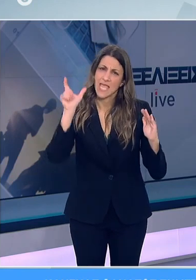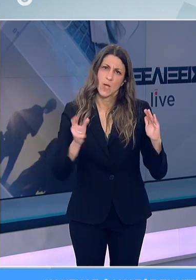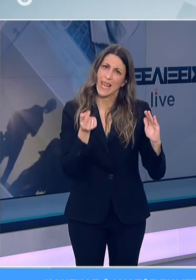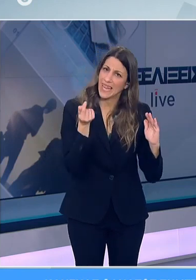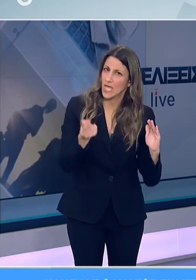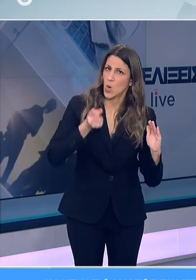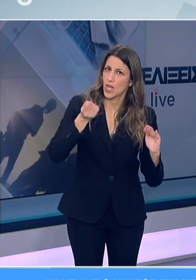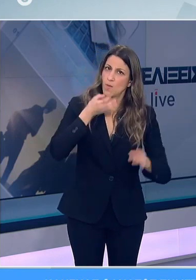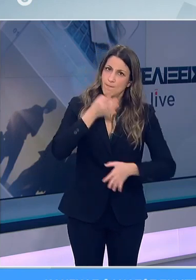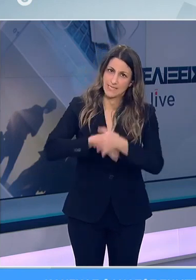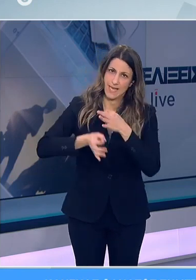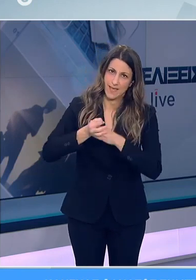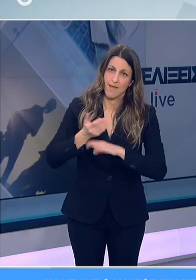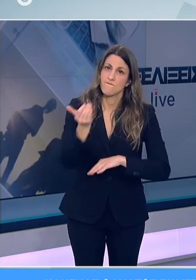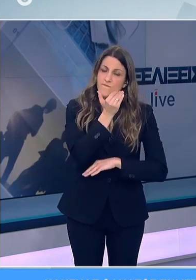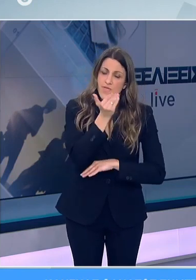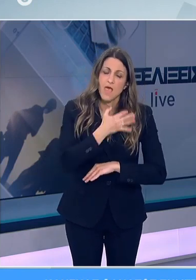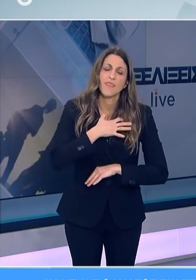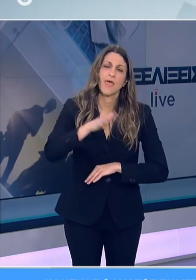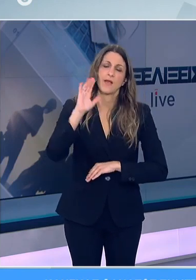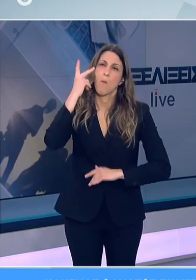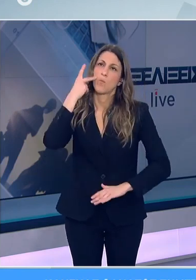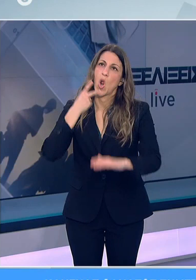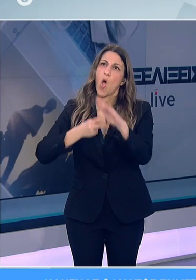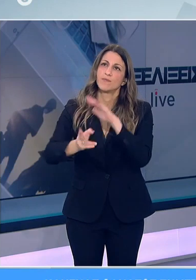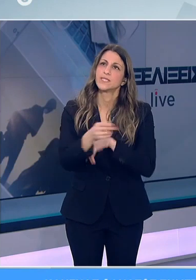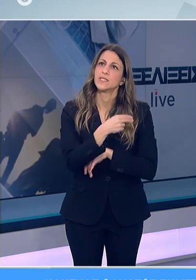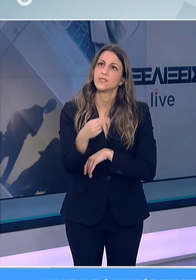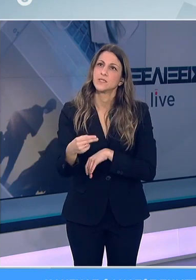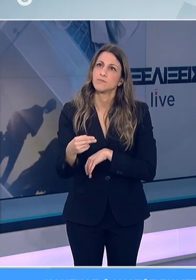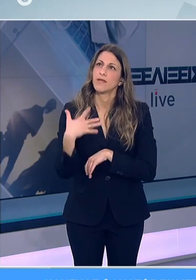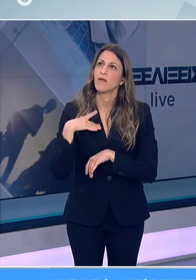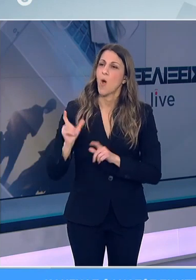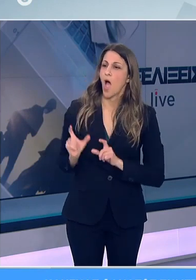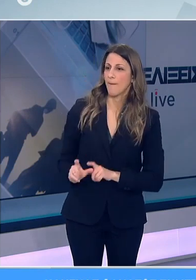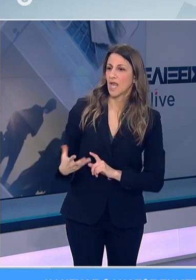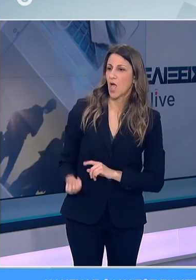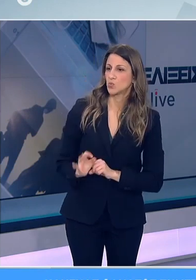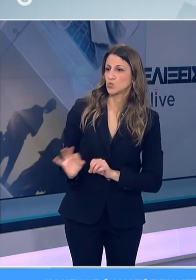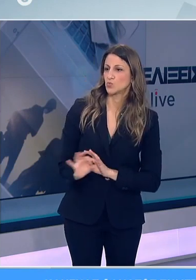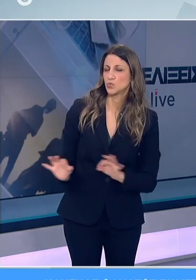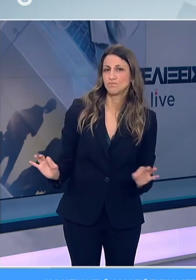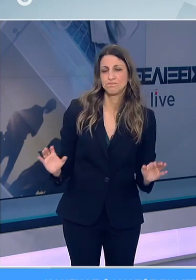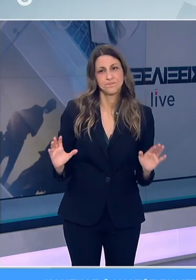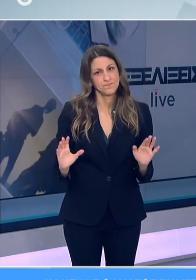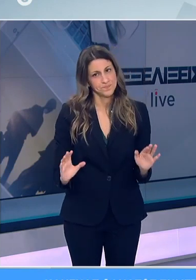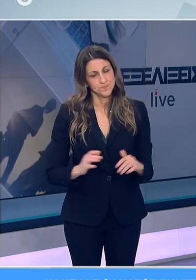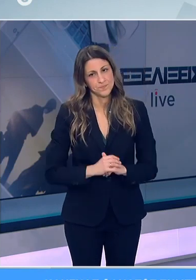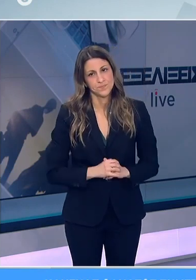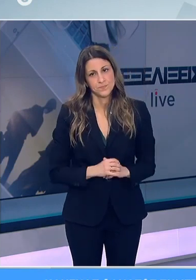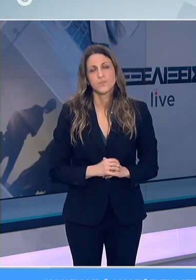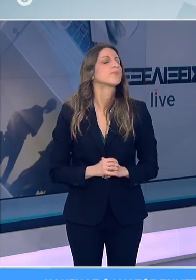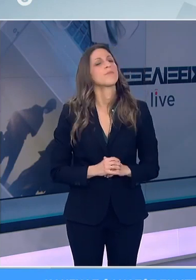του ασφαλούς και να μην προτρέχουμε σε προβλέψεις για το τι σημαίνει η όχι παρουσία αντισωμάτων. Δεν έχουμε αυτή